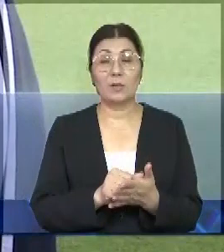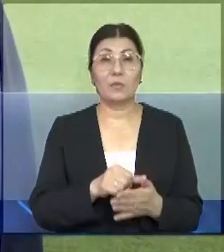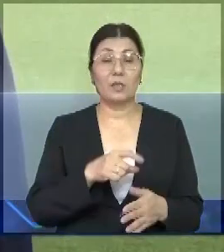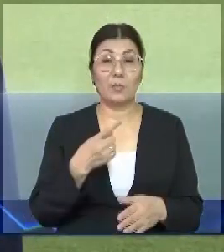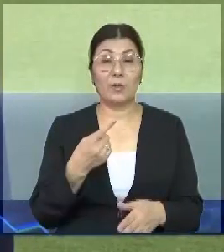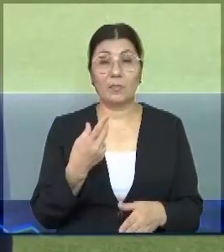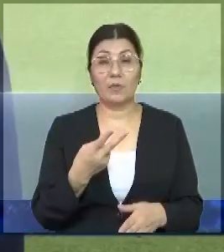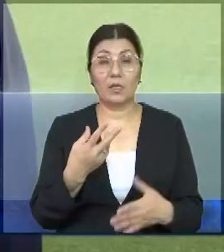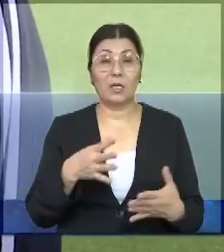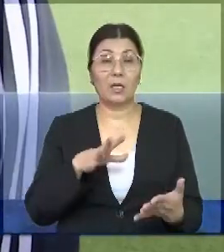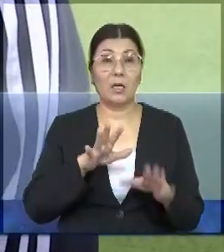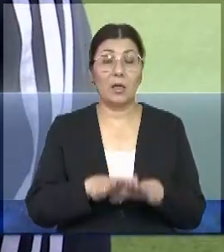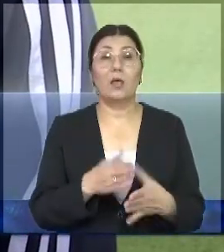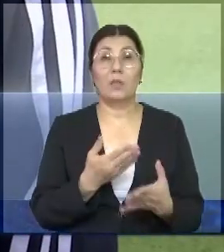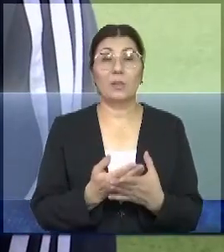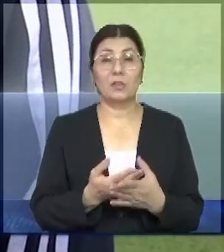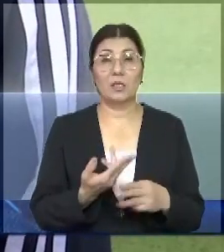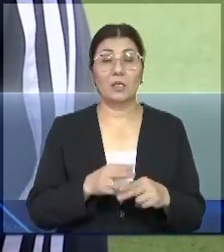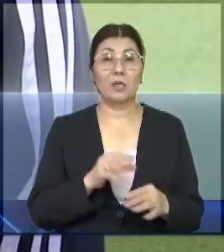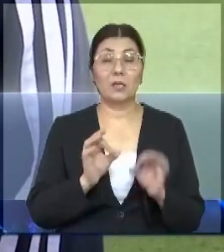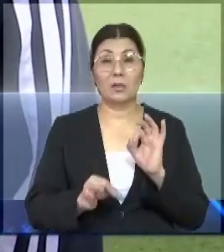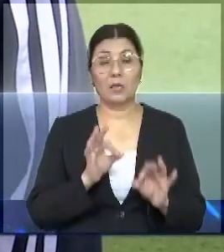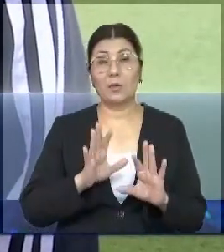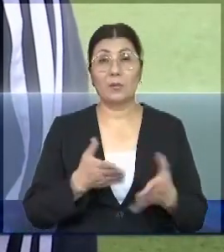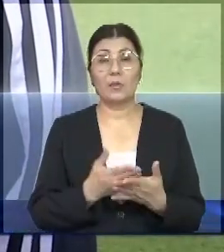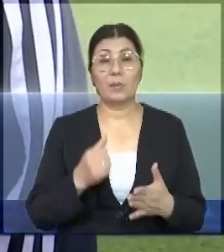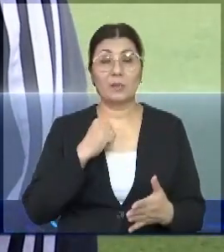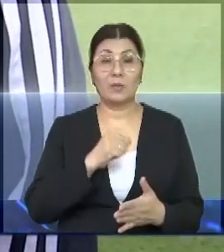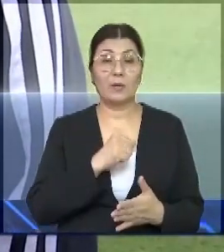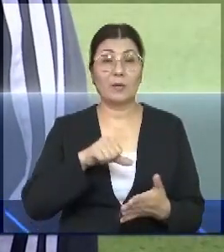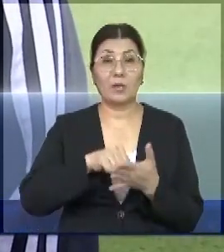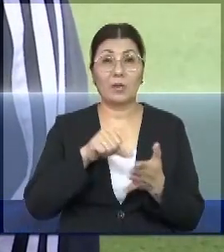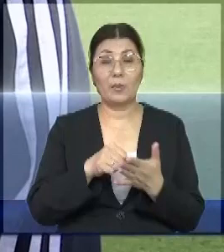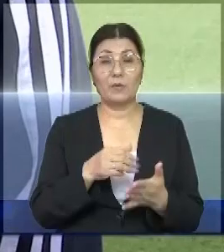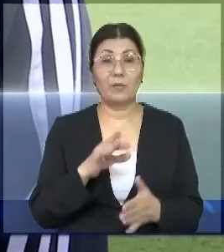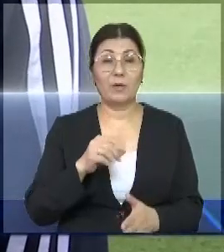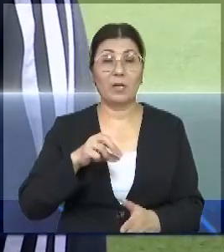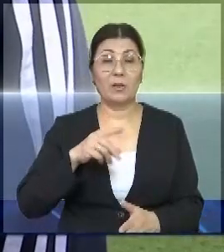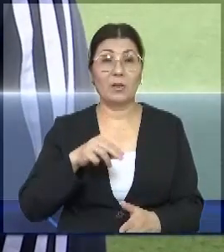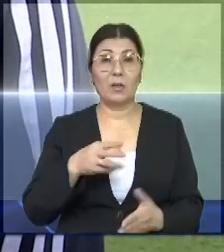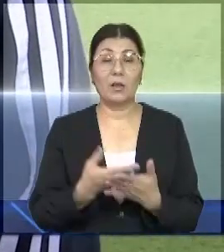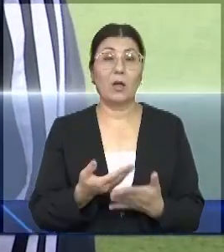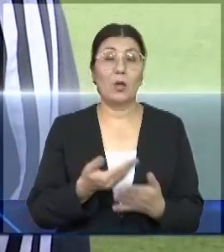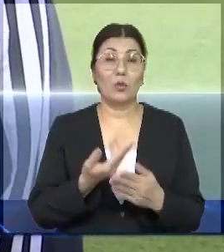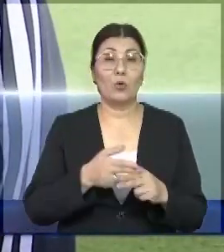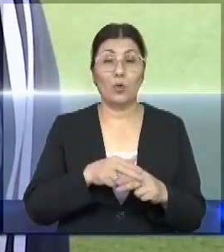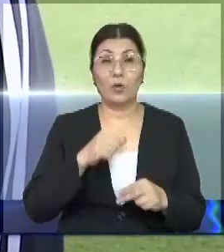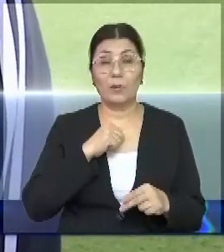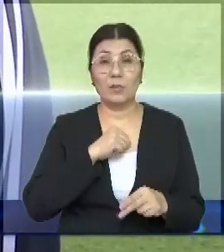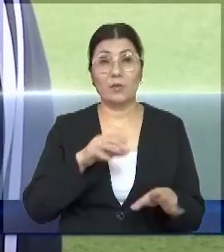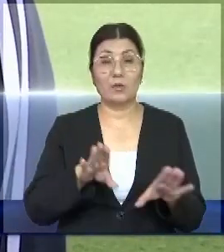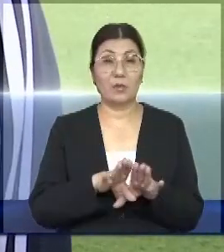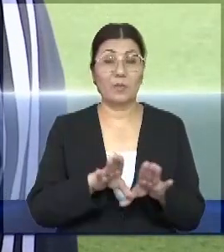конечно же моменты когда мы проигрывали но это нормальное явление Сам я в основном выступаю в качестве вратаря до этого пытался пробовать себя как нападающий